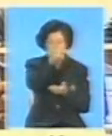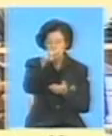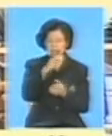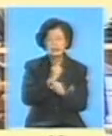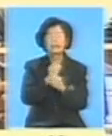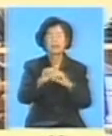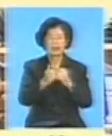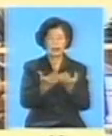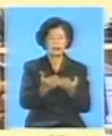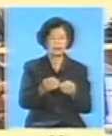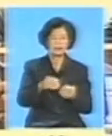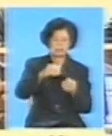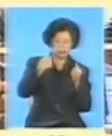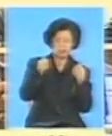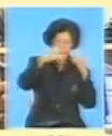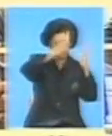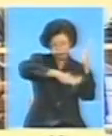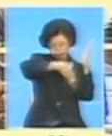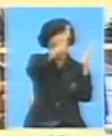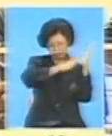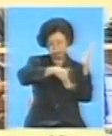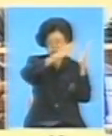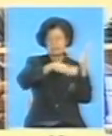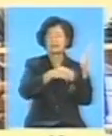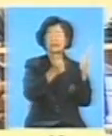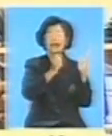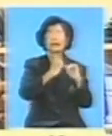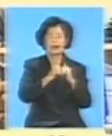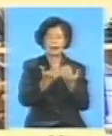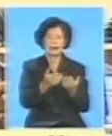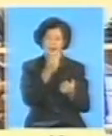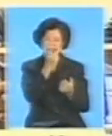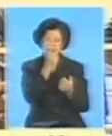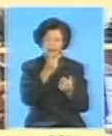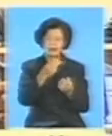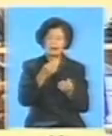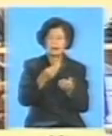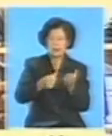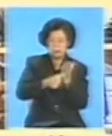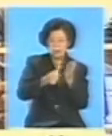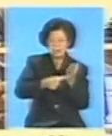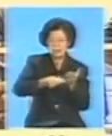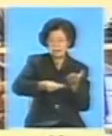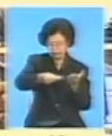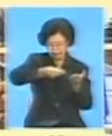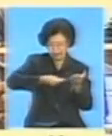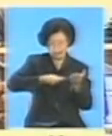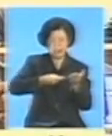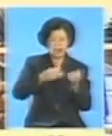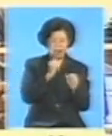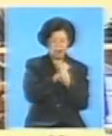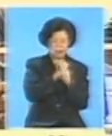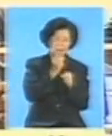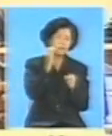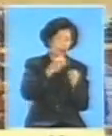การให้เขาทาสีทาสันได้อย่างไรต่างประเทศผมดูมาเห็นเขาใช้การคืนภาษีให้อะไรให้เพื่อเขาไปทาสีตึกอะไรเงี้ยไปคิดเอ